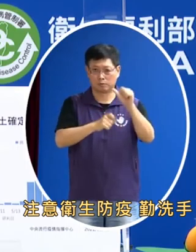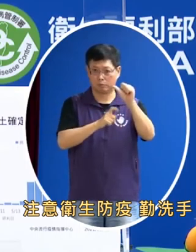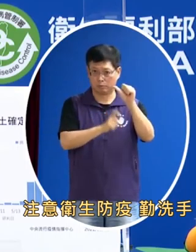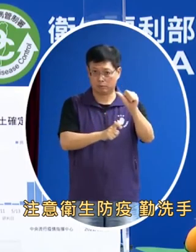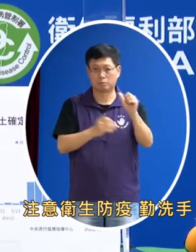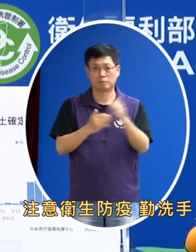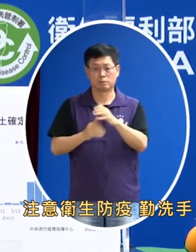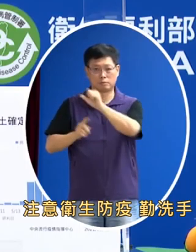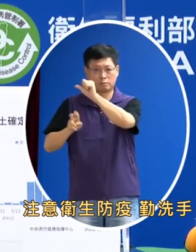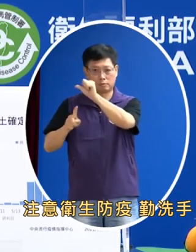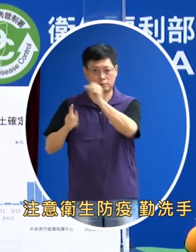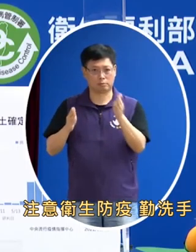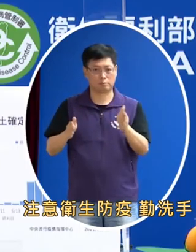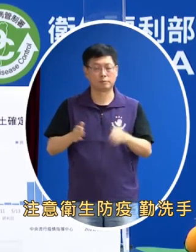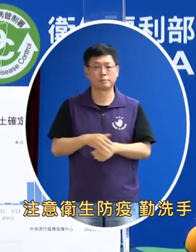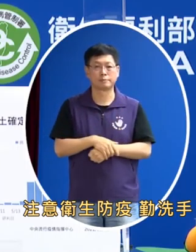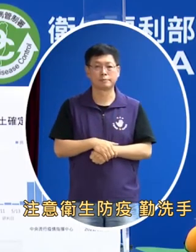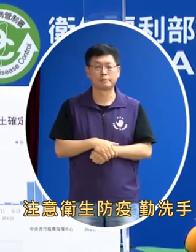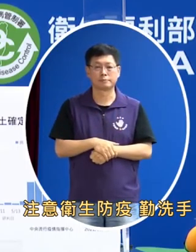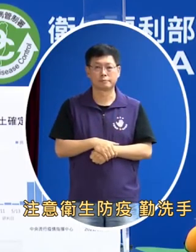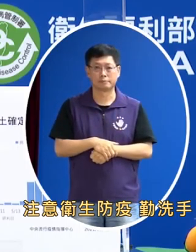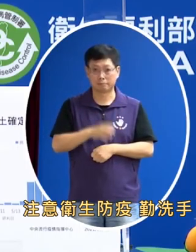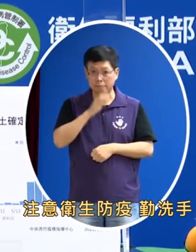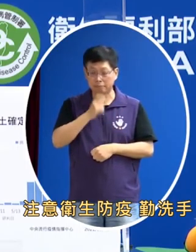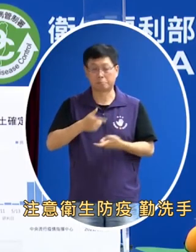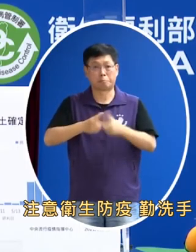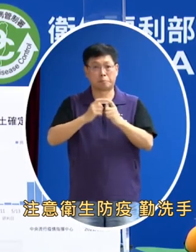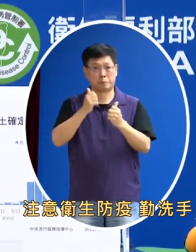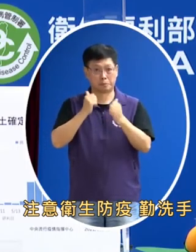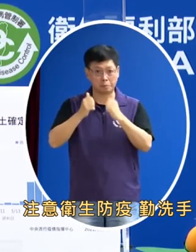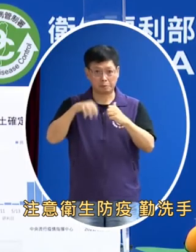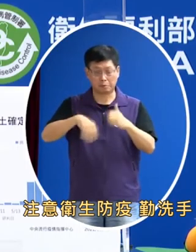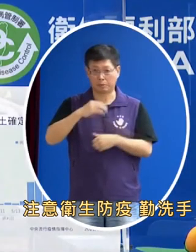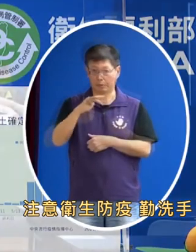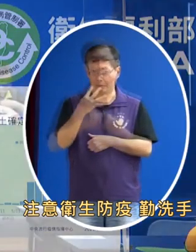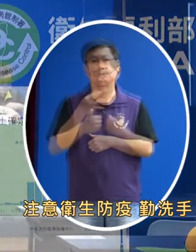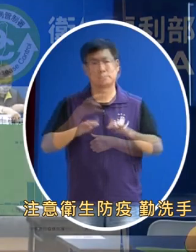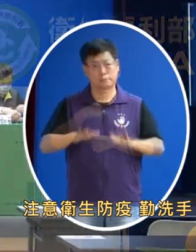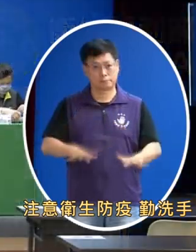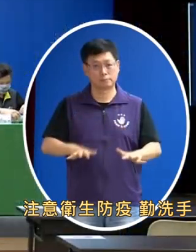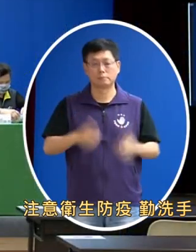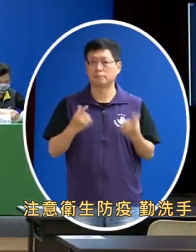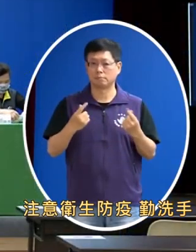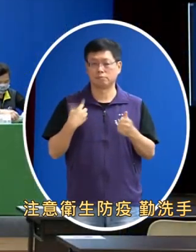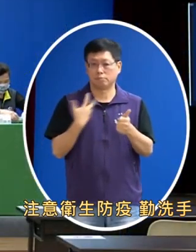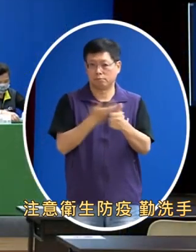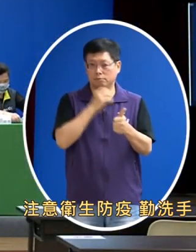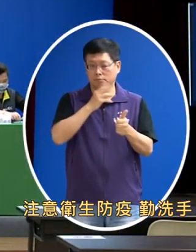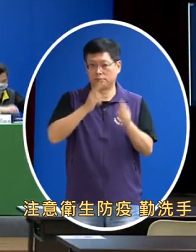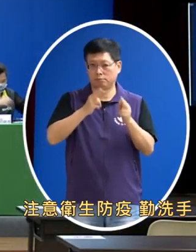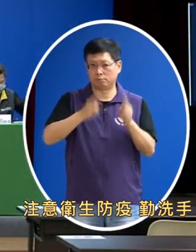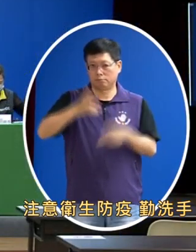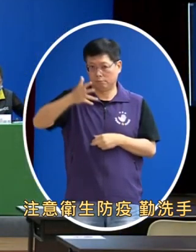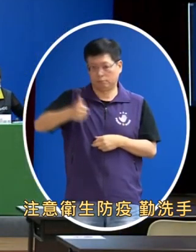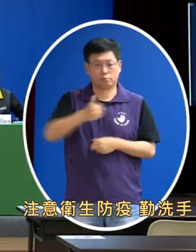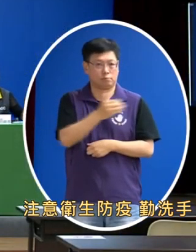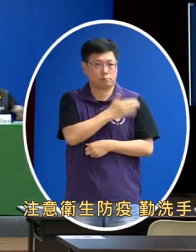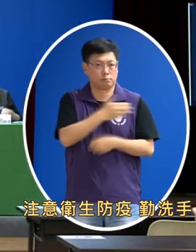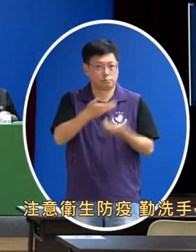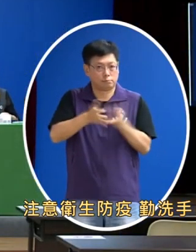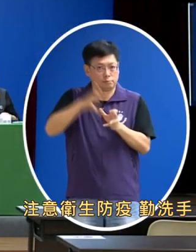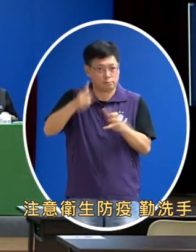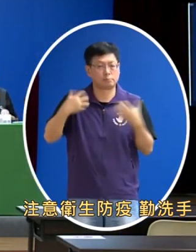病例，其中321例本土，2例境外移入，另外新增2人死亡，这波疫情死亡人数增加